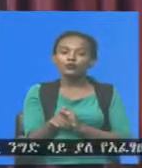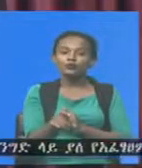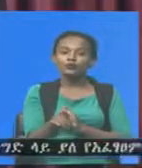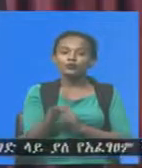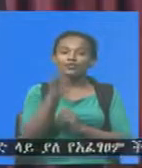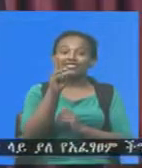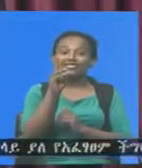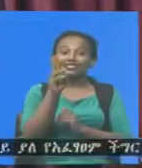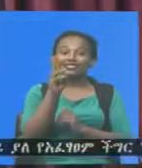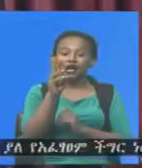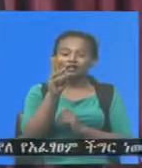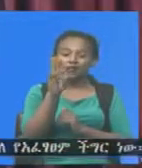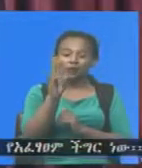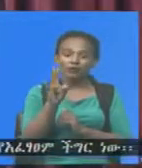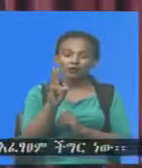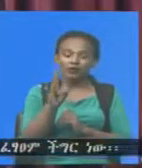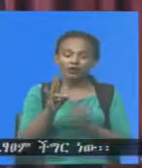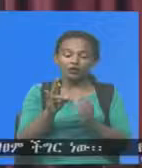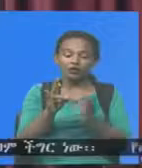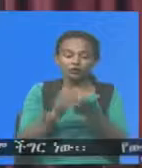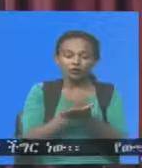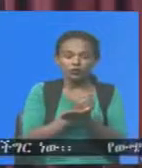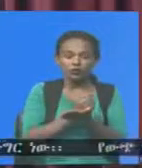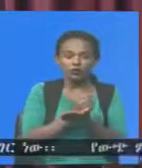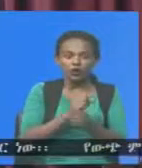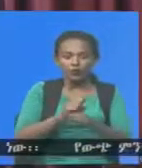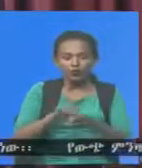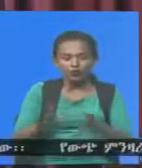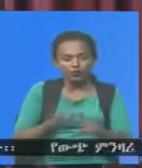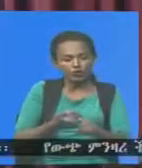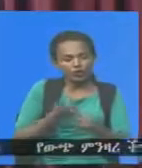በ67 ውጊያ የተወሰዱ መሬቶች ይመለሱ፣